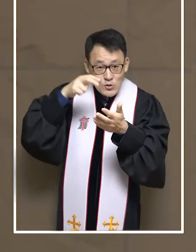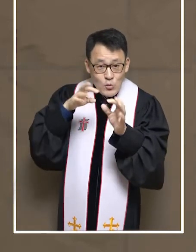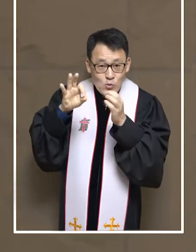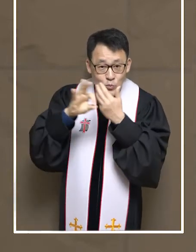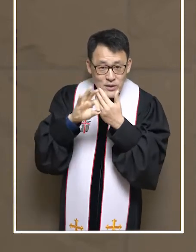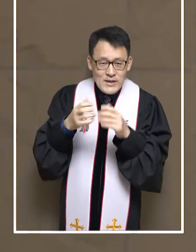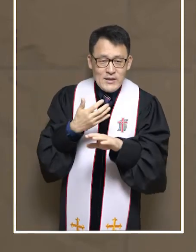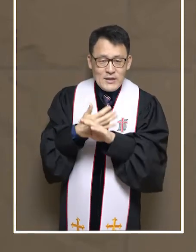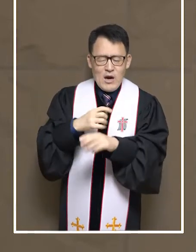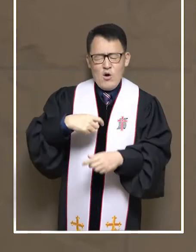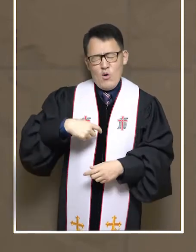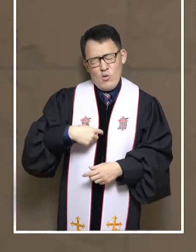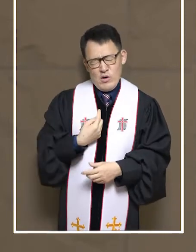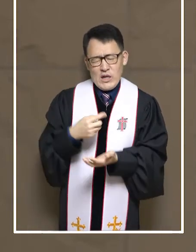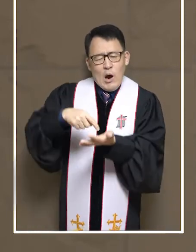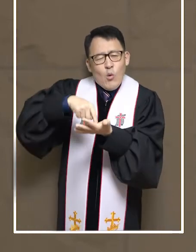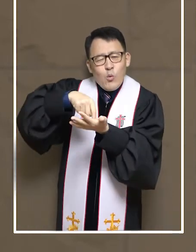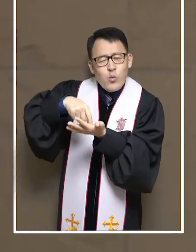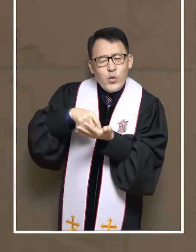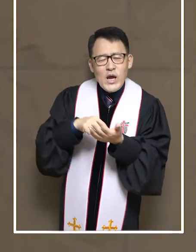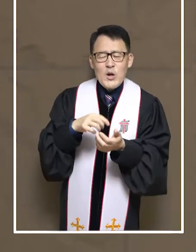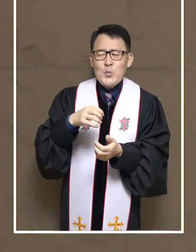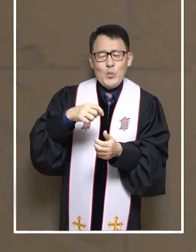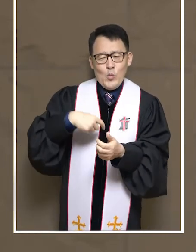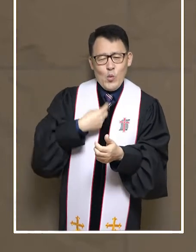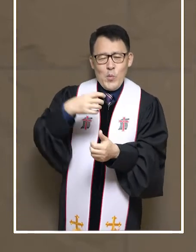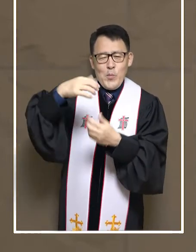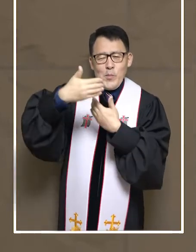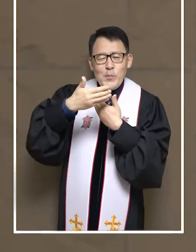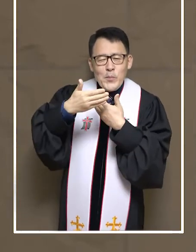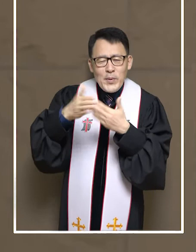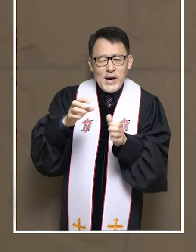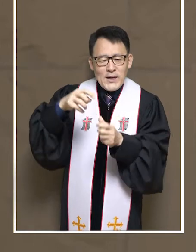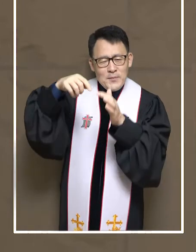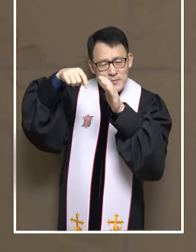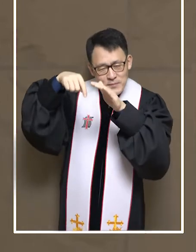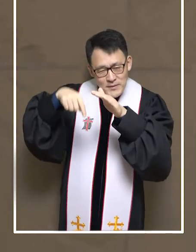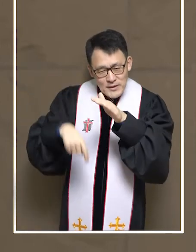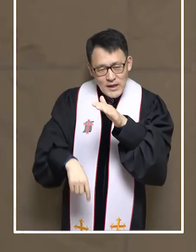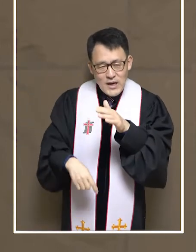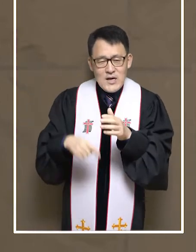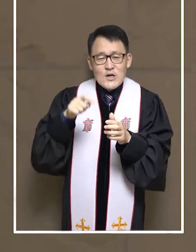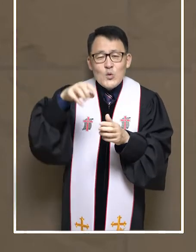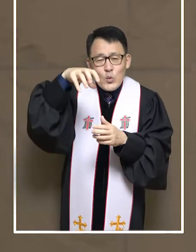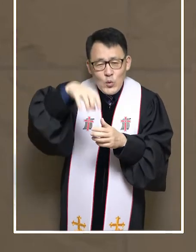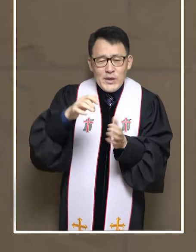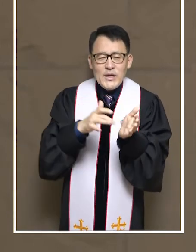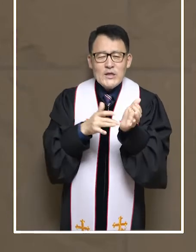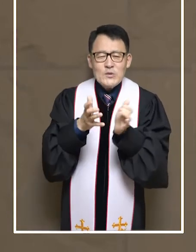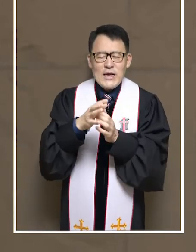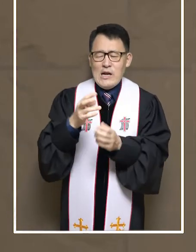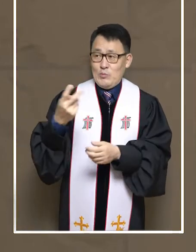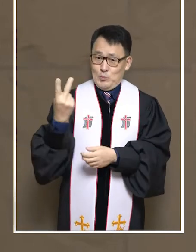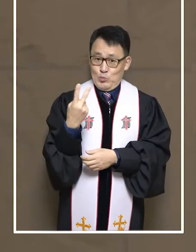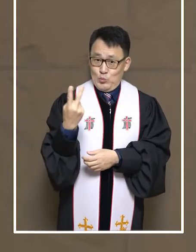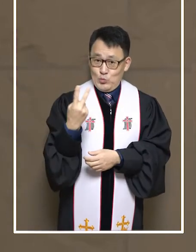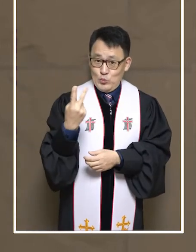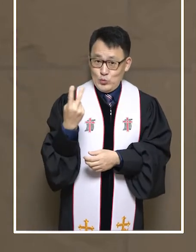보면요, 당신도 외로운 독신 감방으로 내려가라. 그러면 당신은